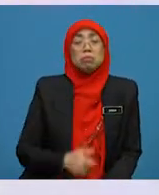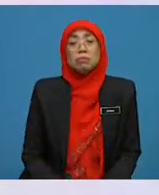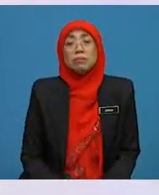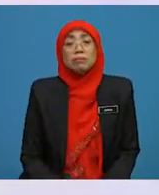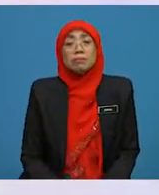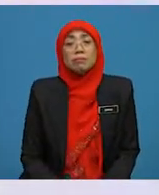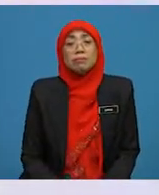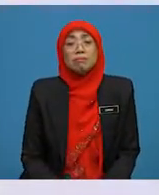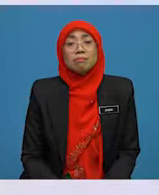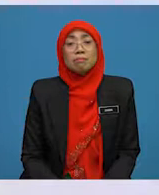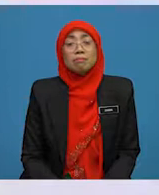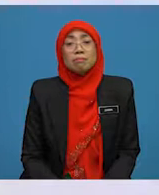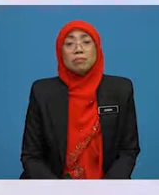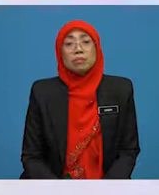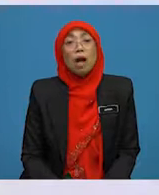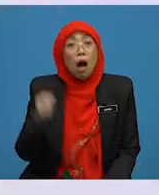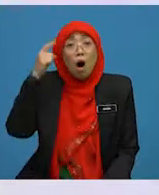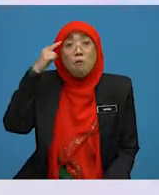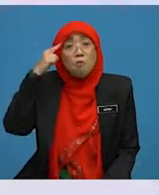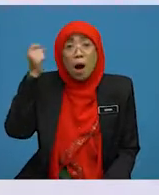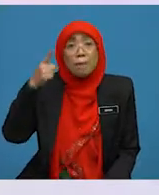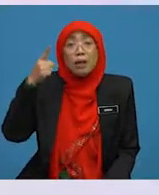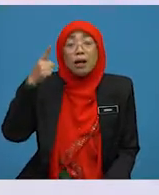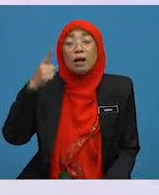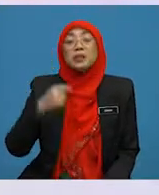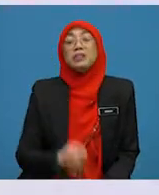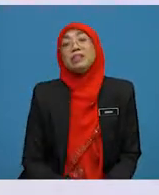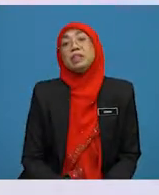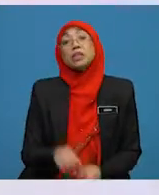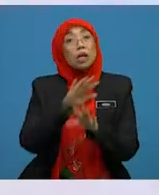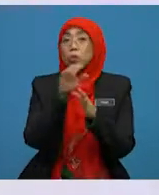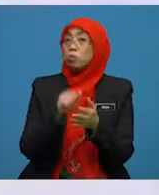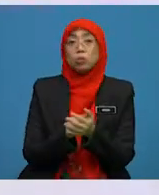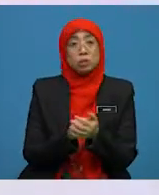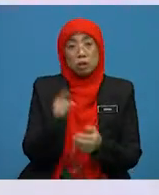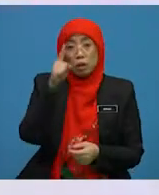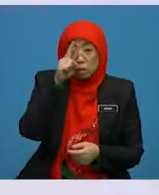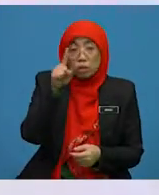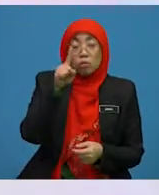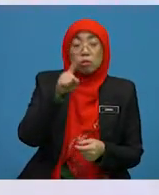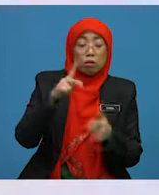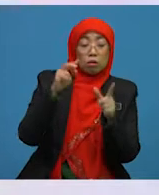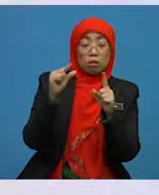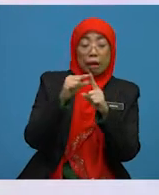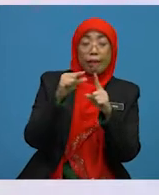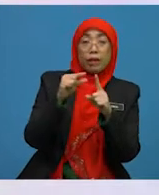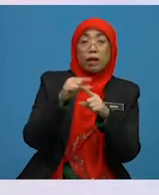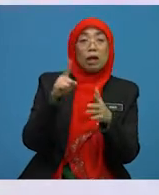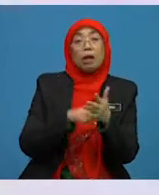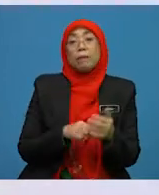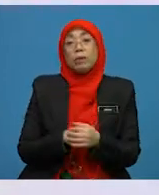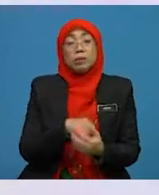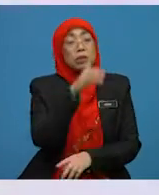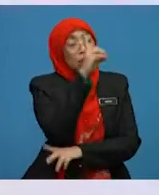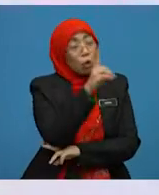Ayat tersebut hendaklah memperlihatkan kata atau frasa itu mempunyai makna